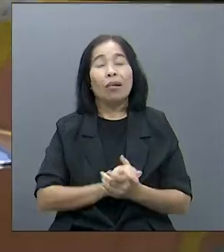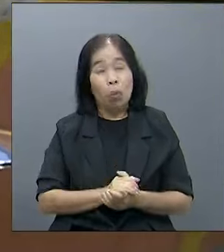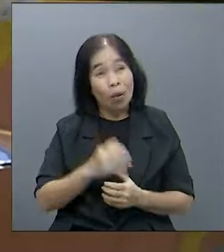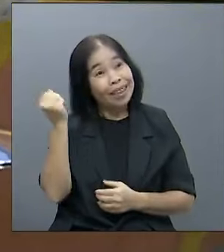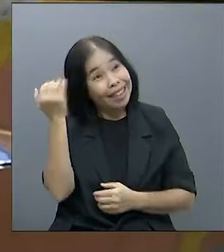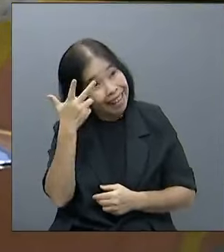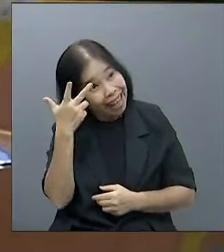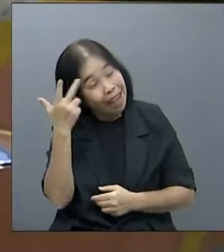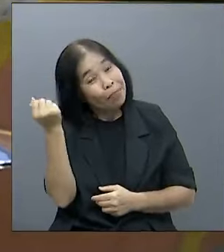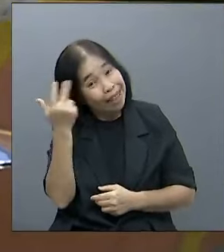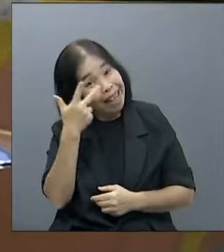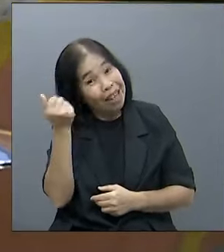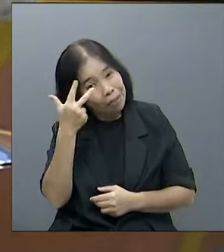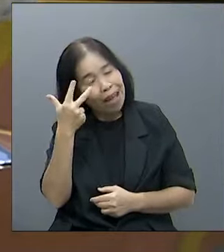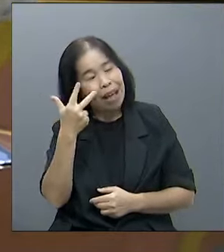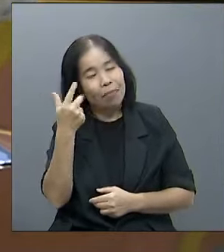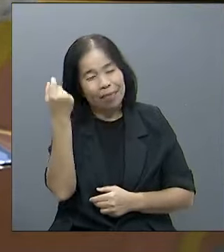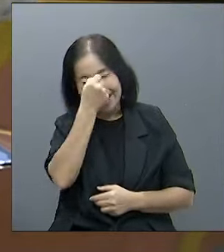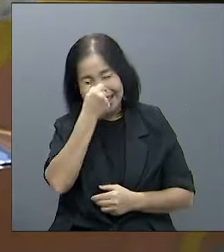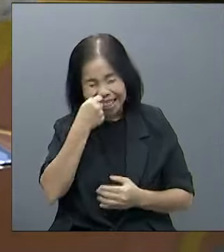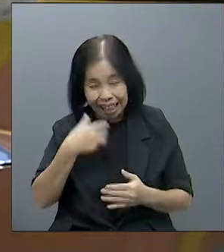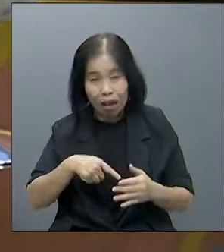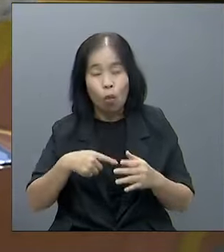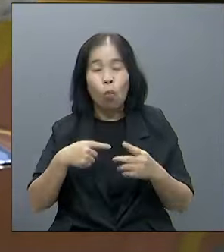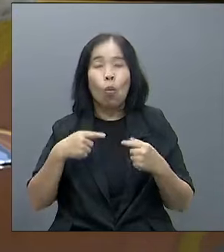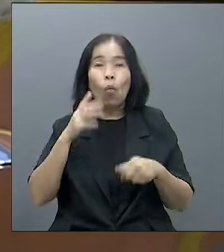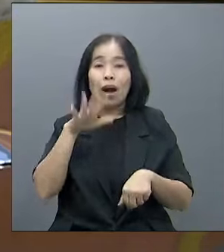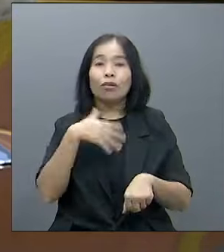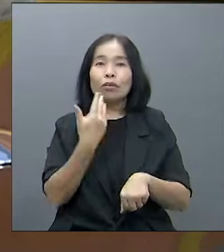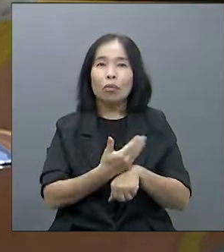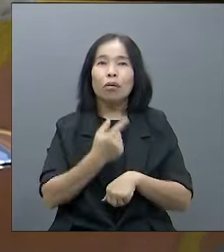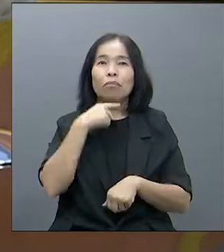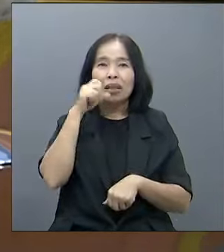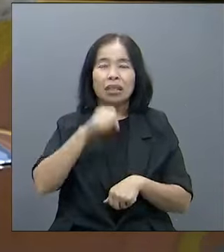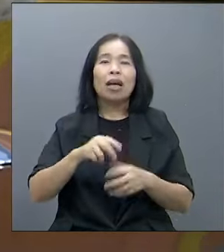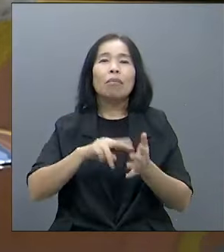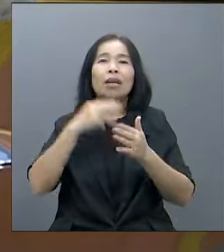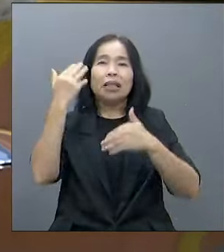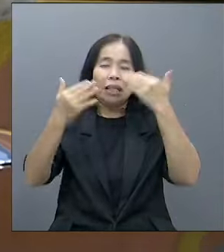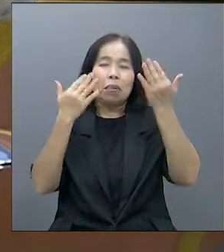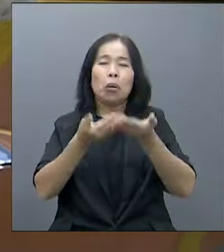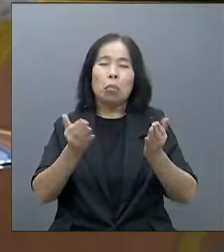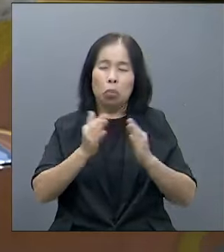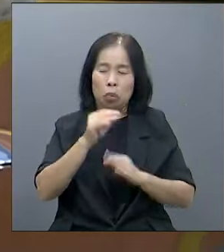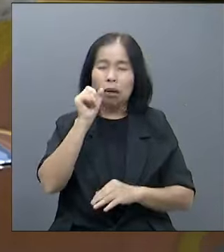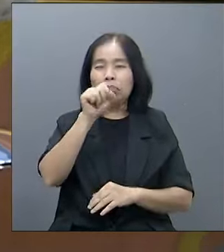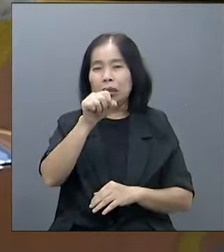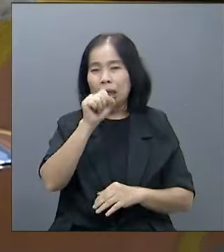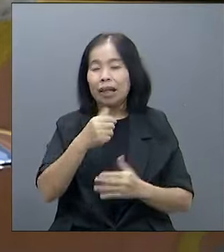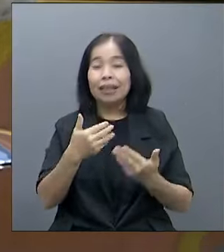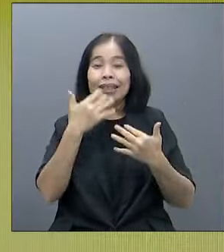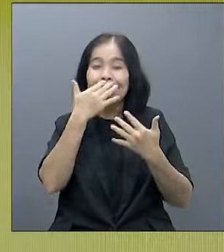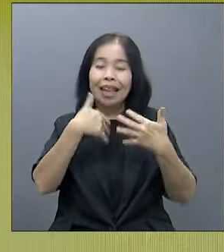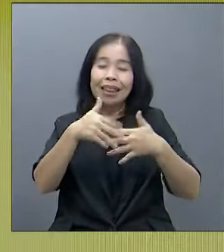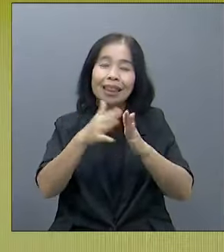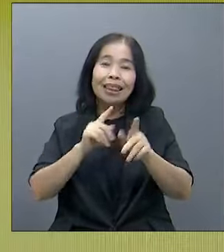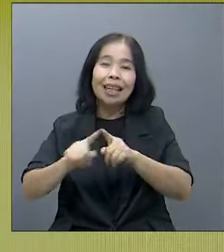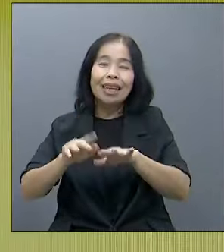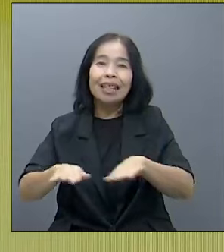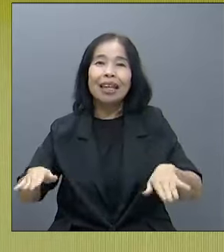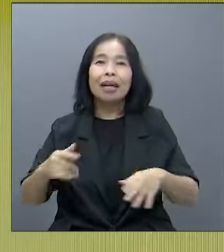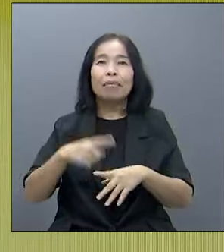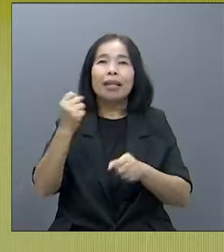ยังไปแปดโมงเหรอ ใช่ เตรียมตัว5ชั่วโมงนะ เราเชื่อแล้วว่ามันกิจกรรมของคนในครอบครัวจริงๆนะคะ ใช่ค่ะก็กว่าจะส่งลูกไปทำผม